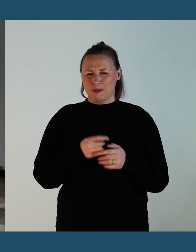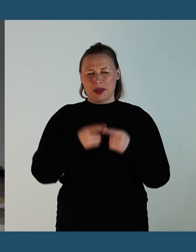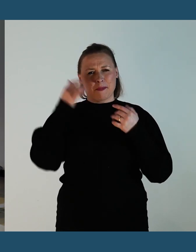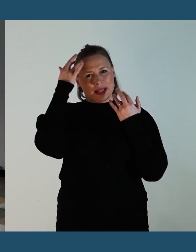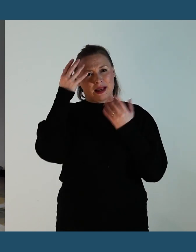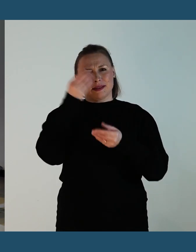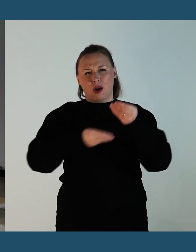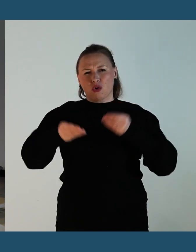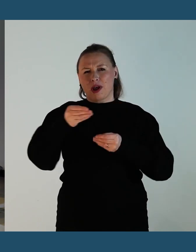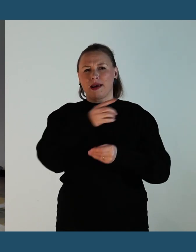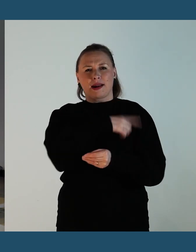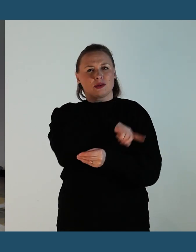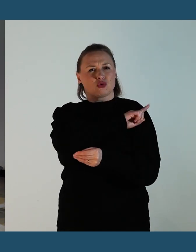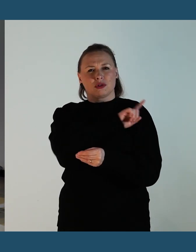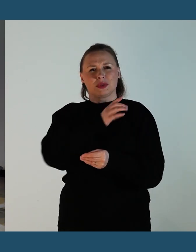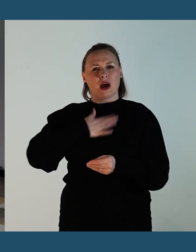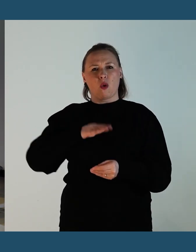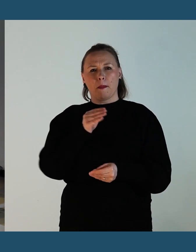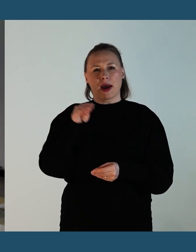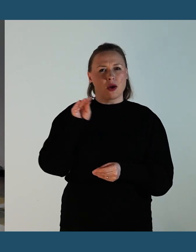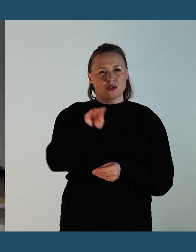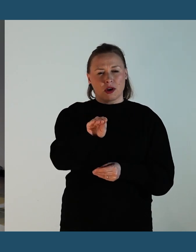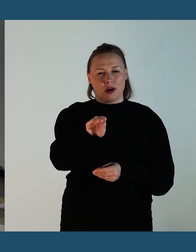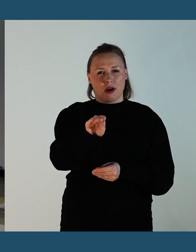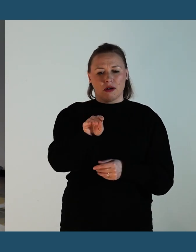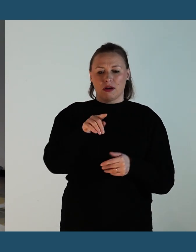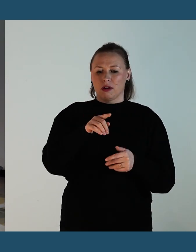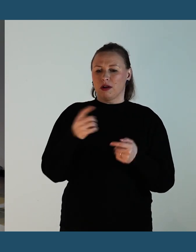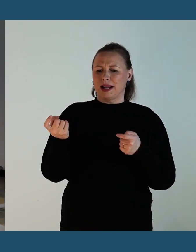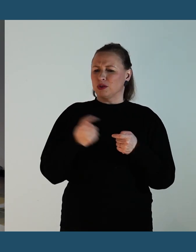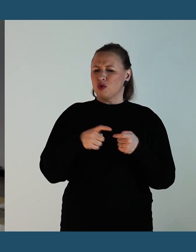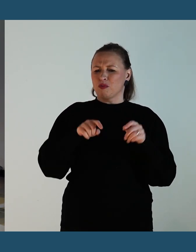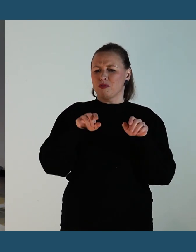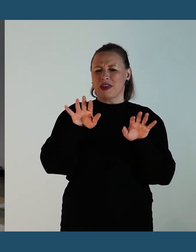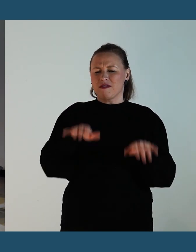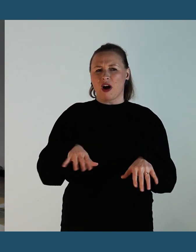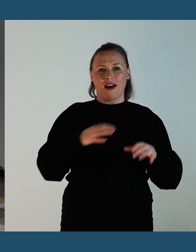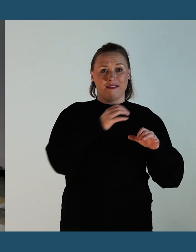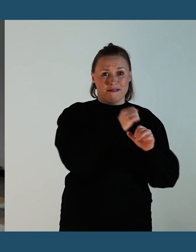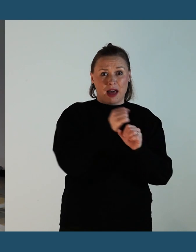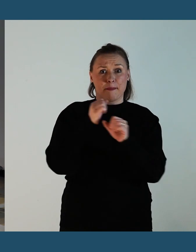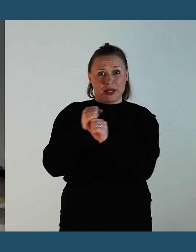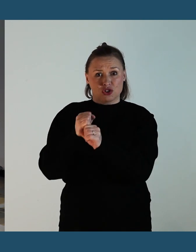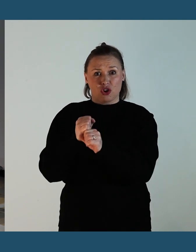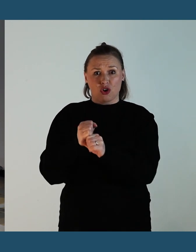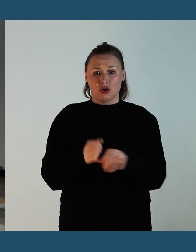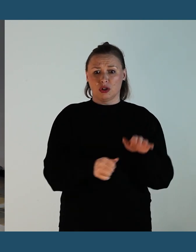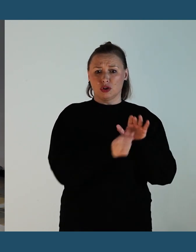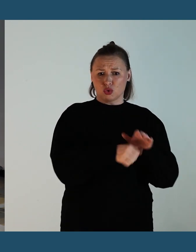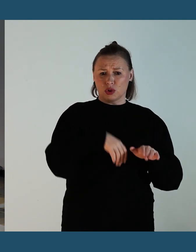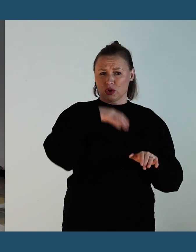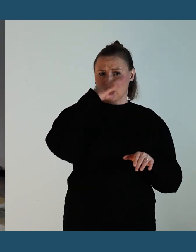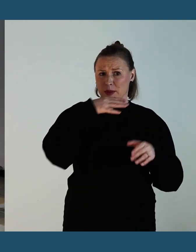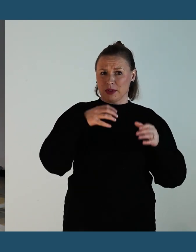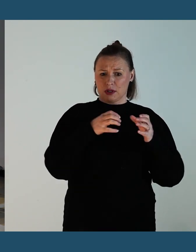tähän. Tämä koskee nyt sitten kyllä kaikkia näitä vähemmistöjä, jos tässä puhutaan syrjittyjä